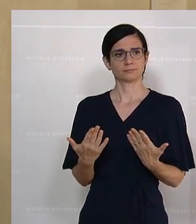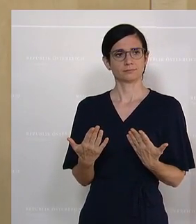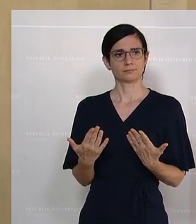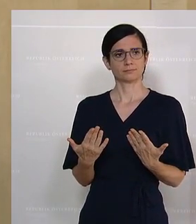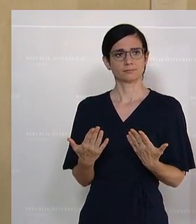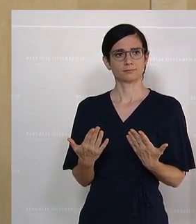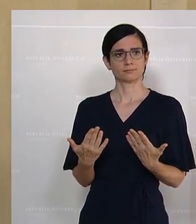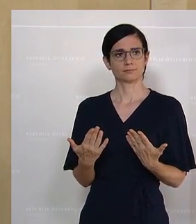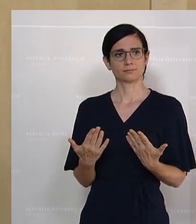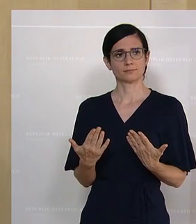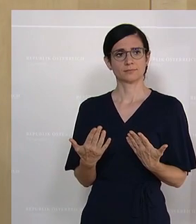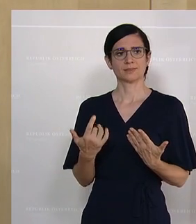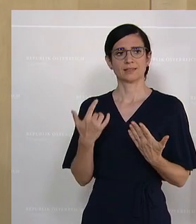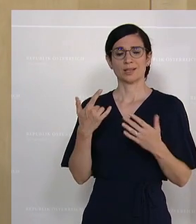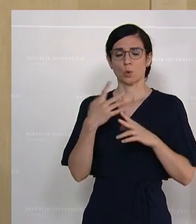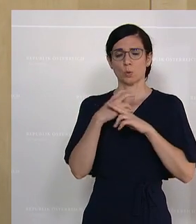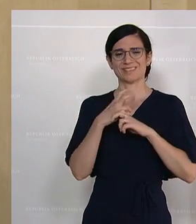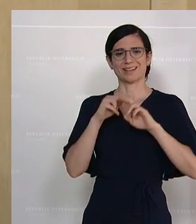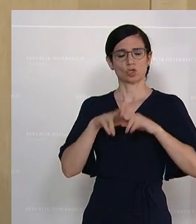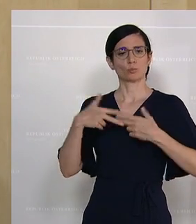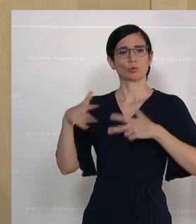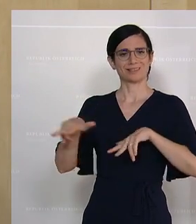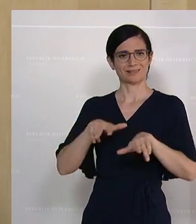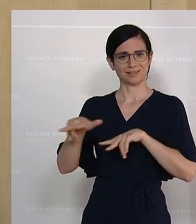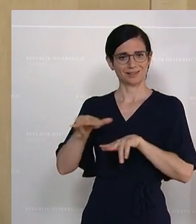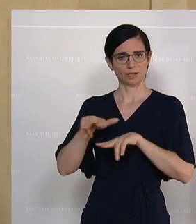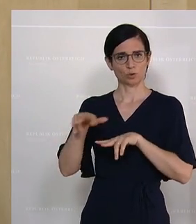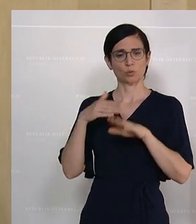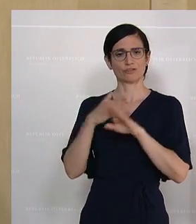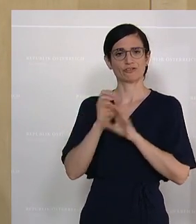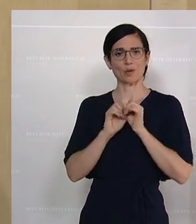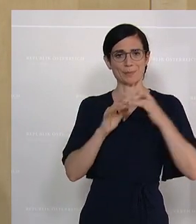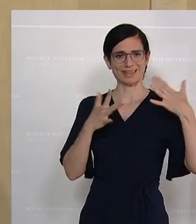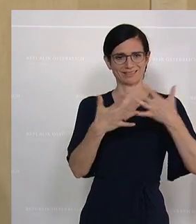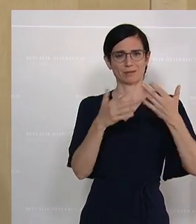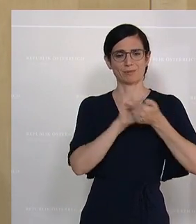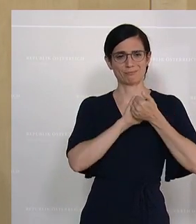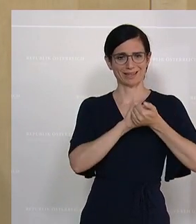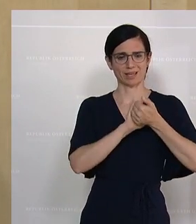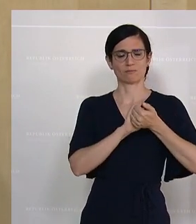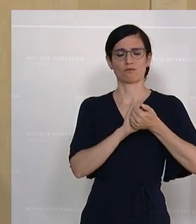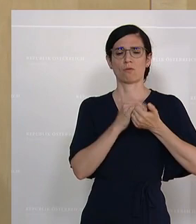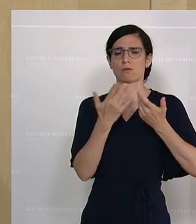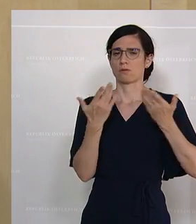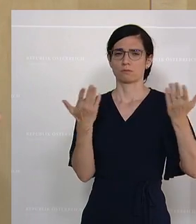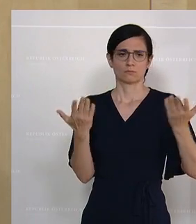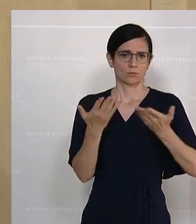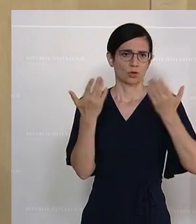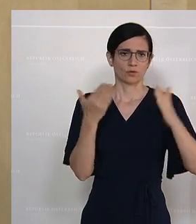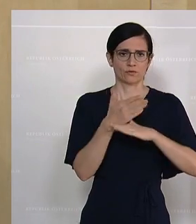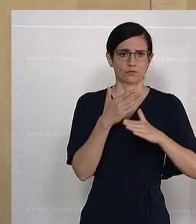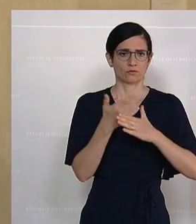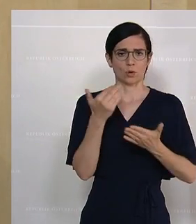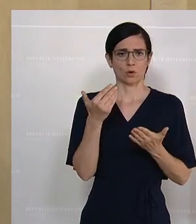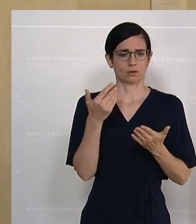jetzt hat die österreichische bundesregierung für die pandemie bekämpfung für verdienstentgang